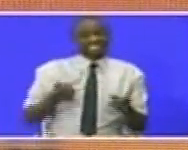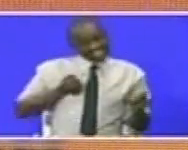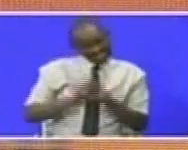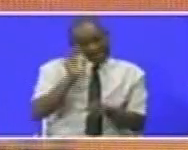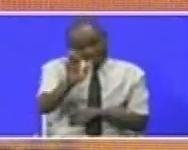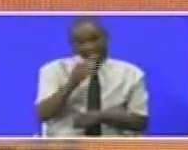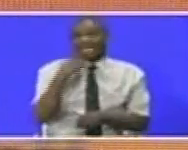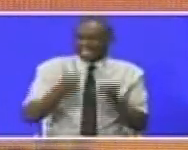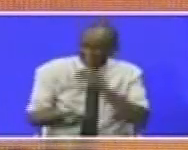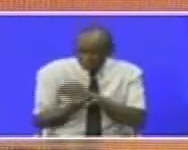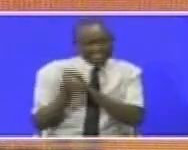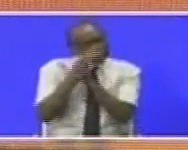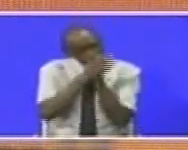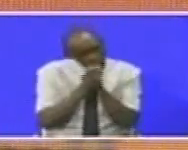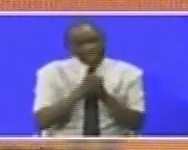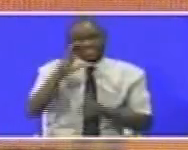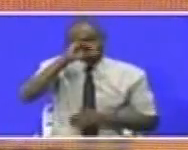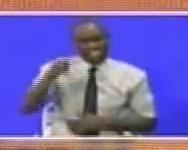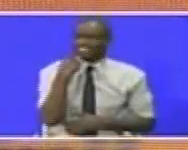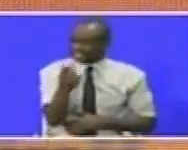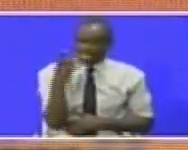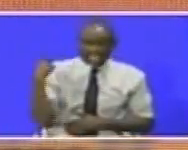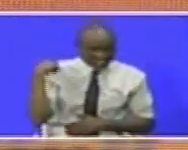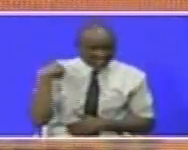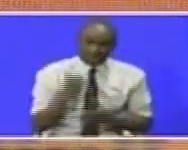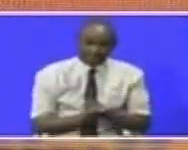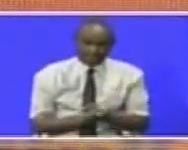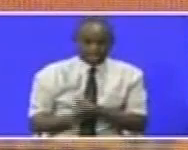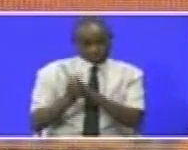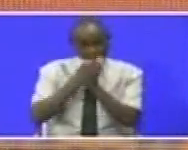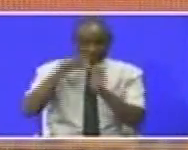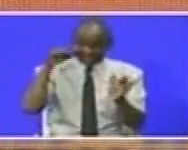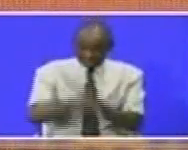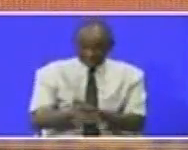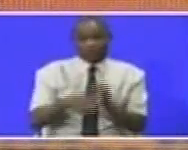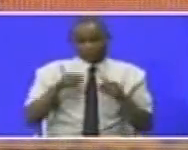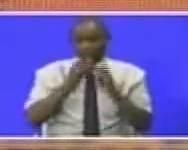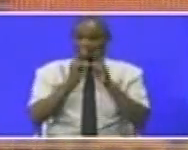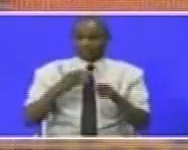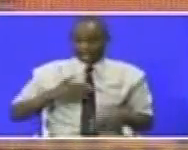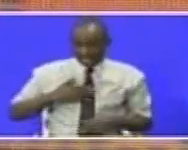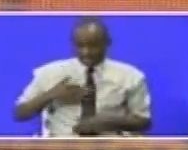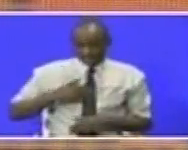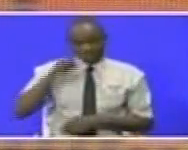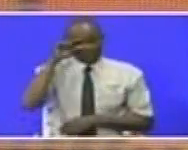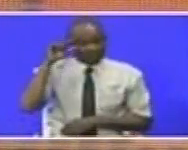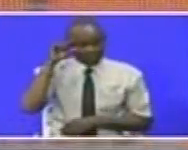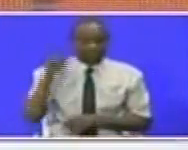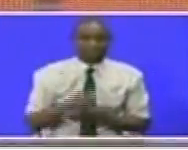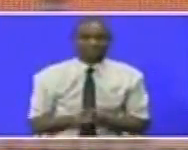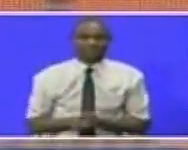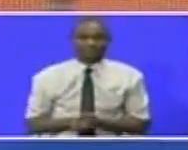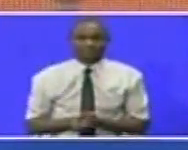huyo alimsimulia jaji mkuu matatizo anayopitia hapo jana. Hamza Yusuf alimtembelea na kutuandalia taarifa ifuatayo.